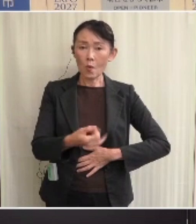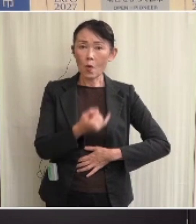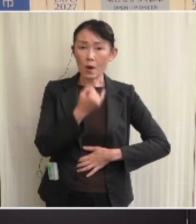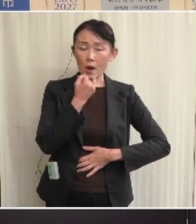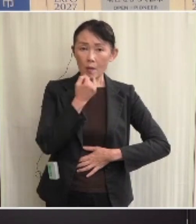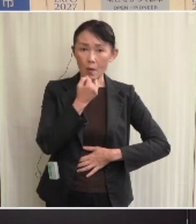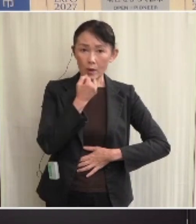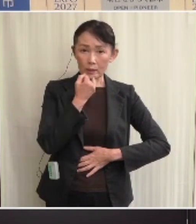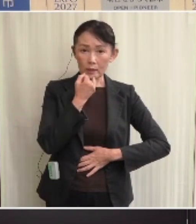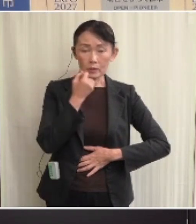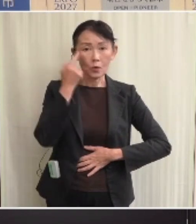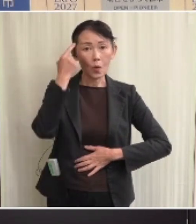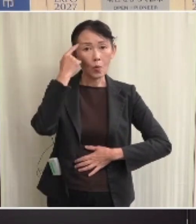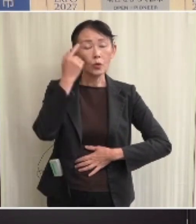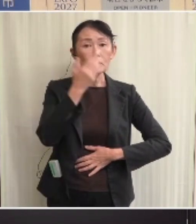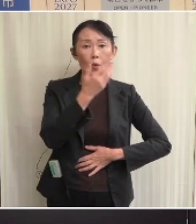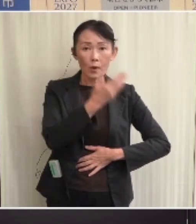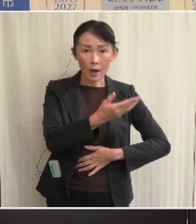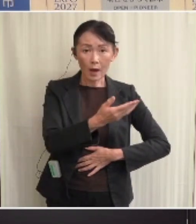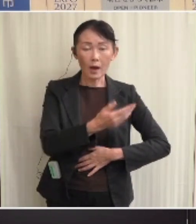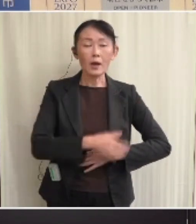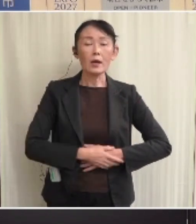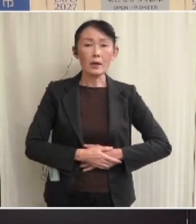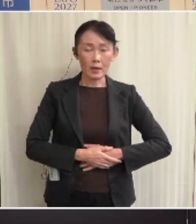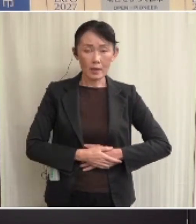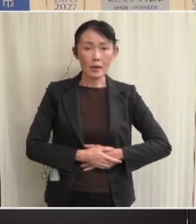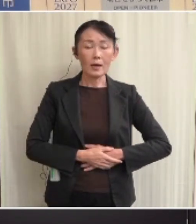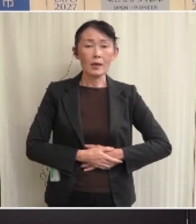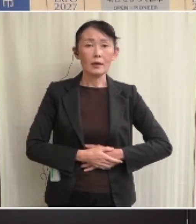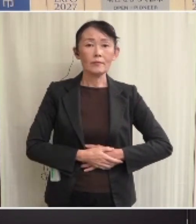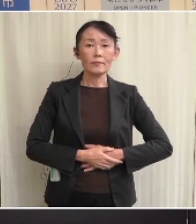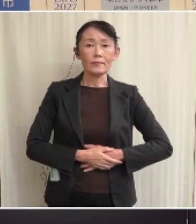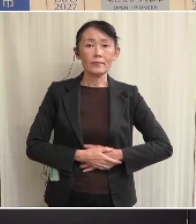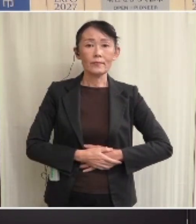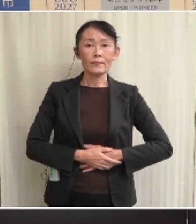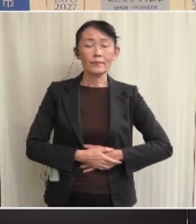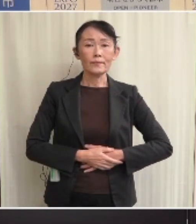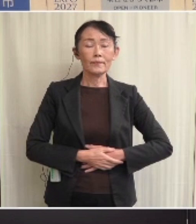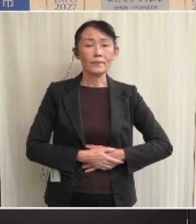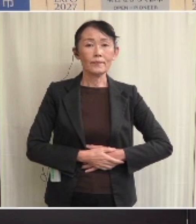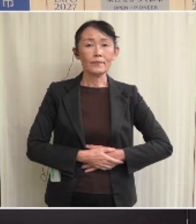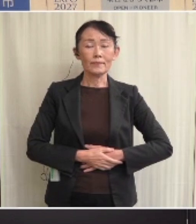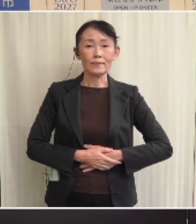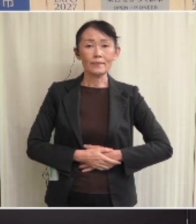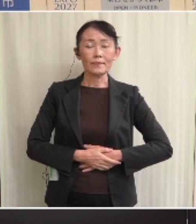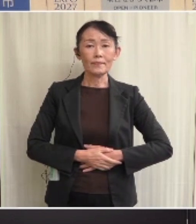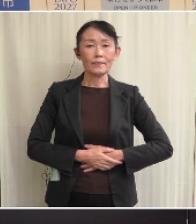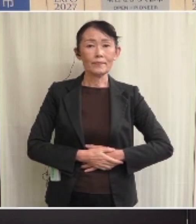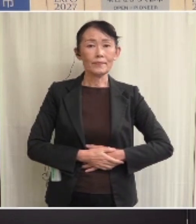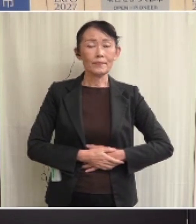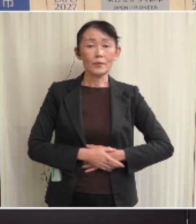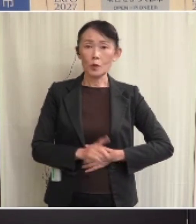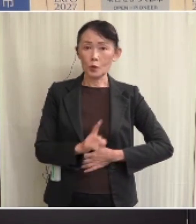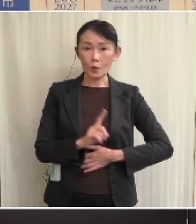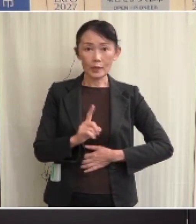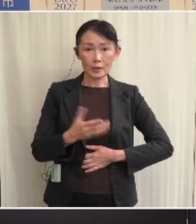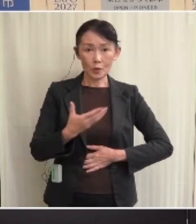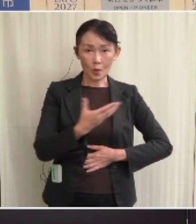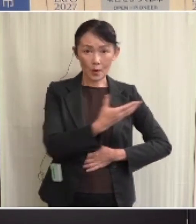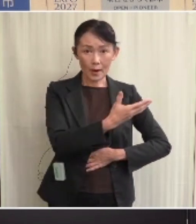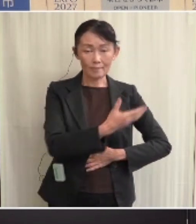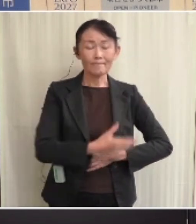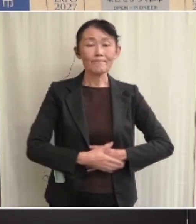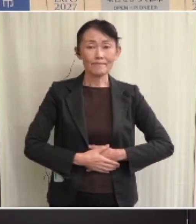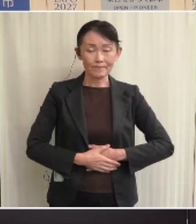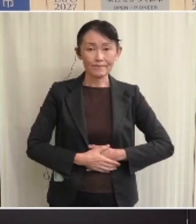て、まあ、入ることも想定のうちなのか、という部分お考えを伺えればと思います。 はい、は